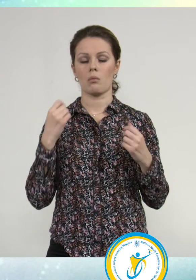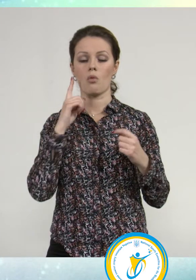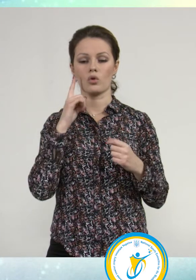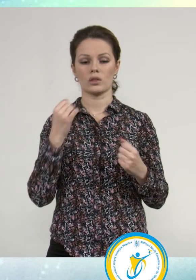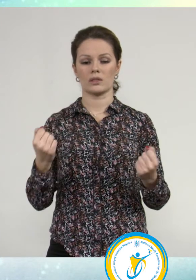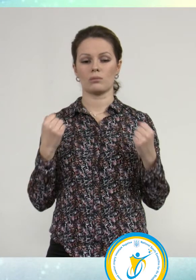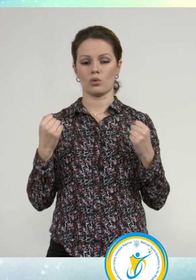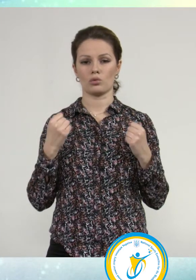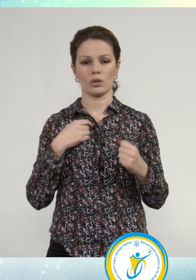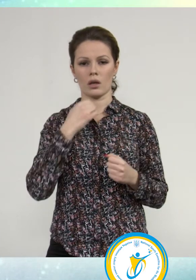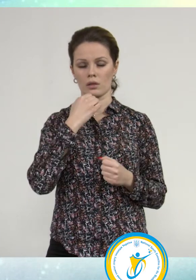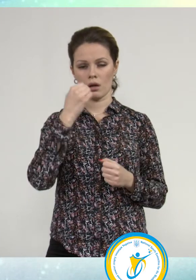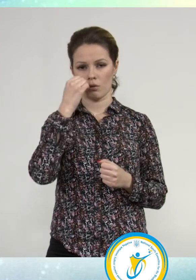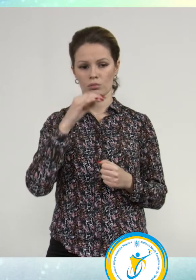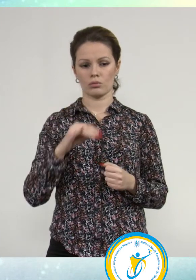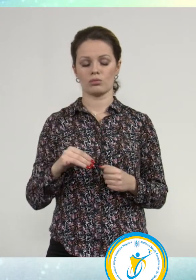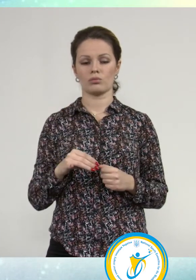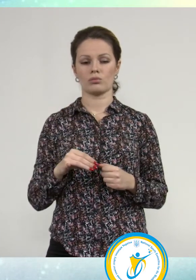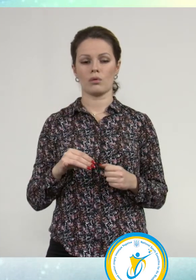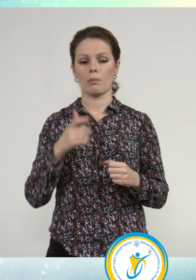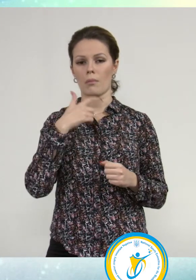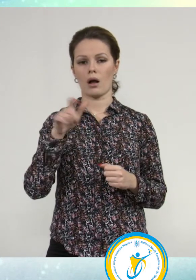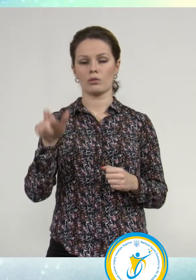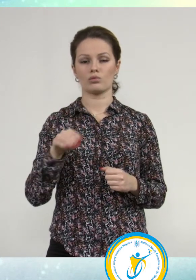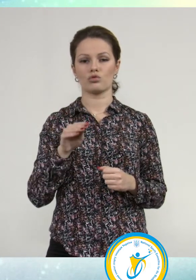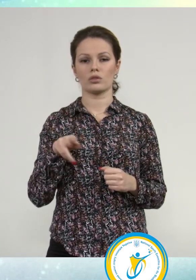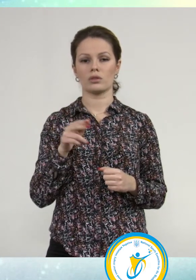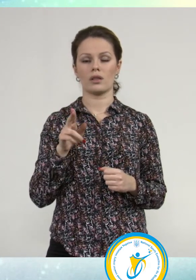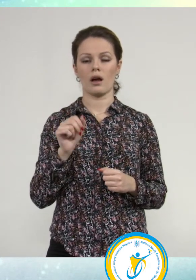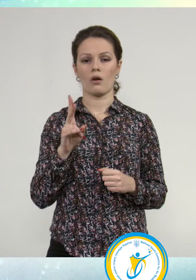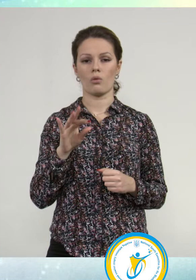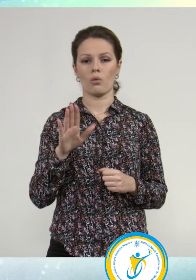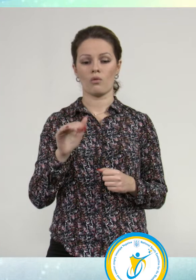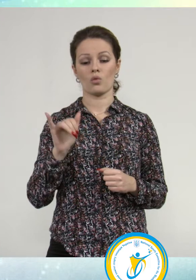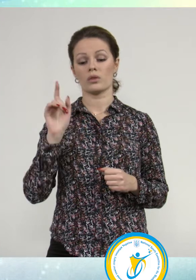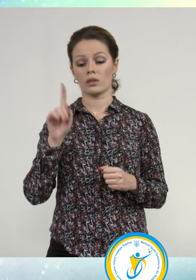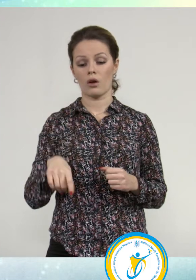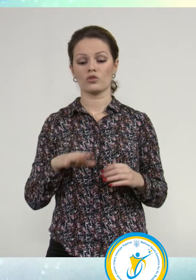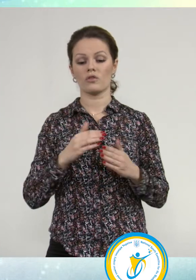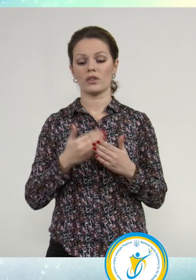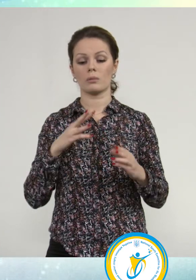дякую пану Жданову. Також від Міністерства соціальної політики